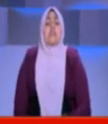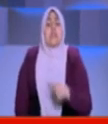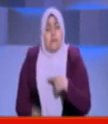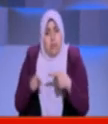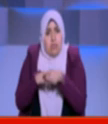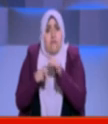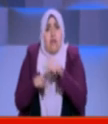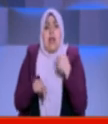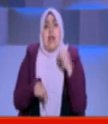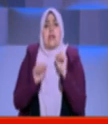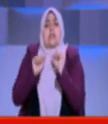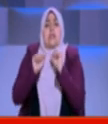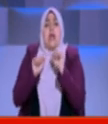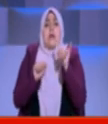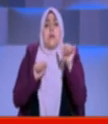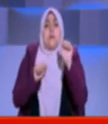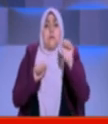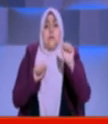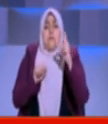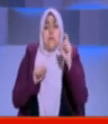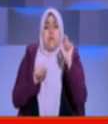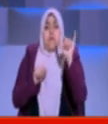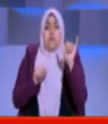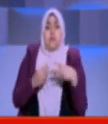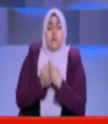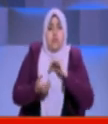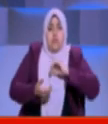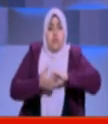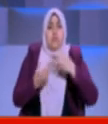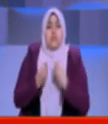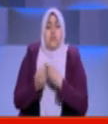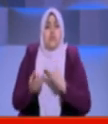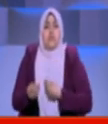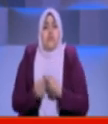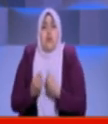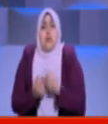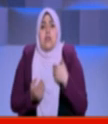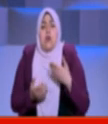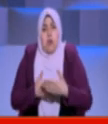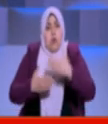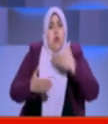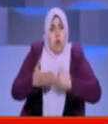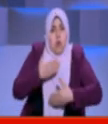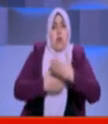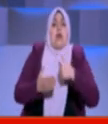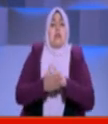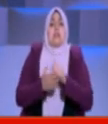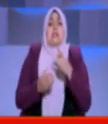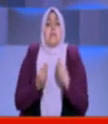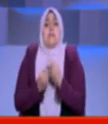السيد مصطفى الكاظمي ولم تتوفر عند السابقين. نعدنا إلى السيد محمد توفيق علاوي،